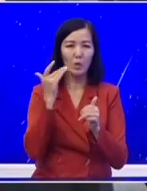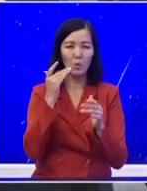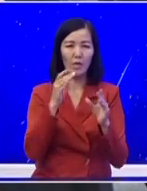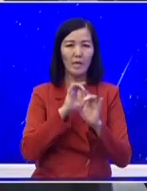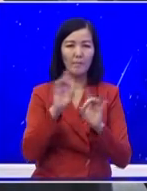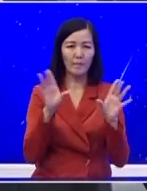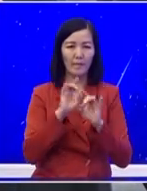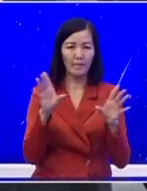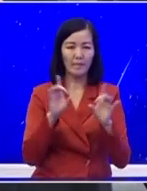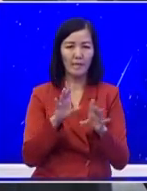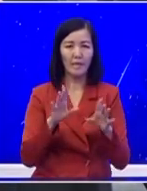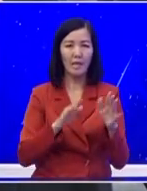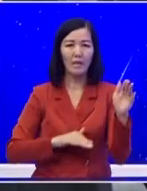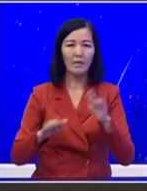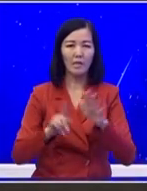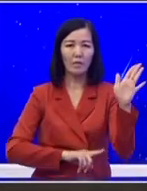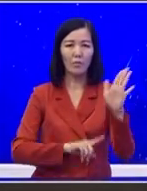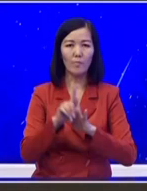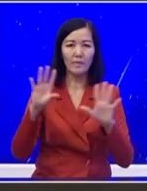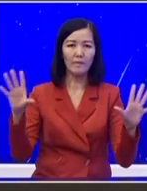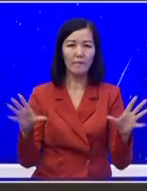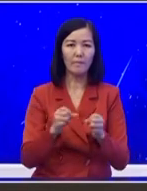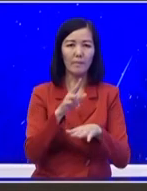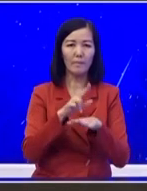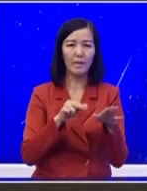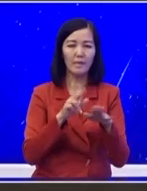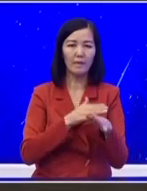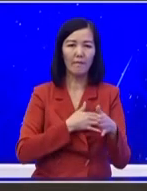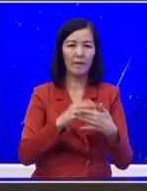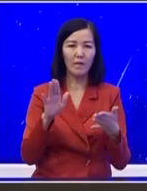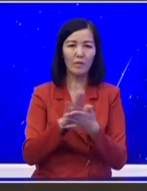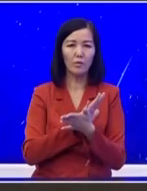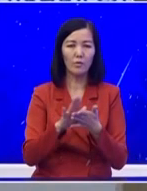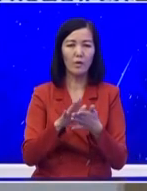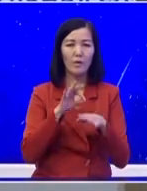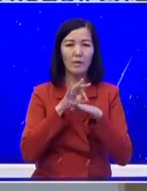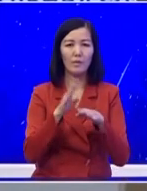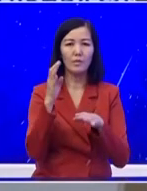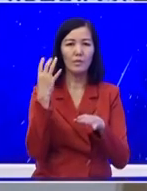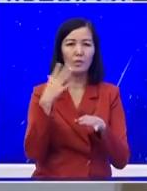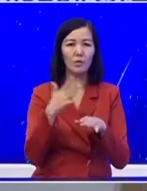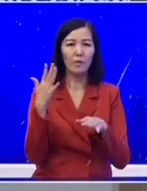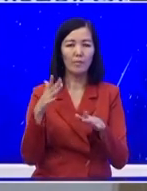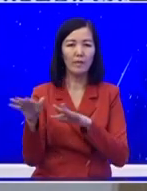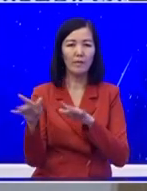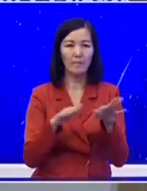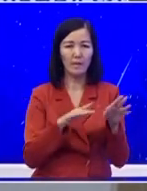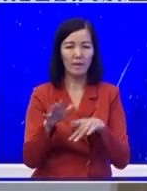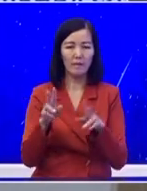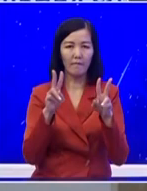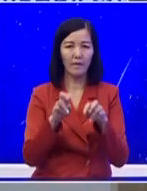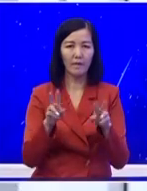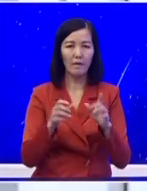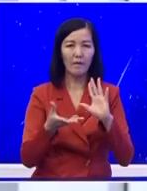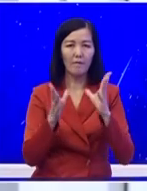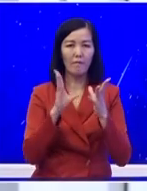населением. С начала купального сезона спасателями совместно с полицейскими и волонтерами проведено 445 патрулирований и рейдов. В